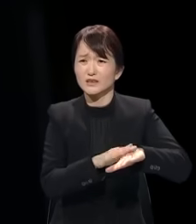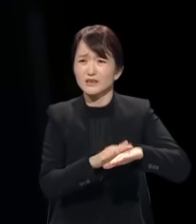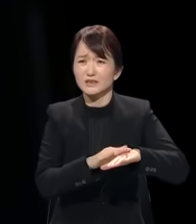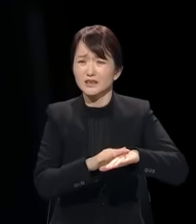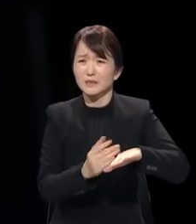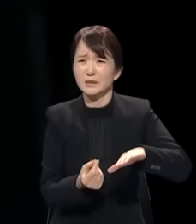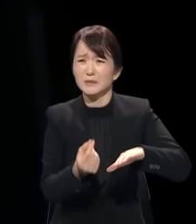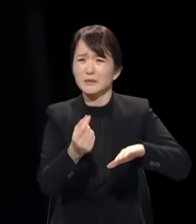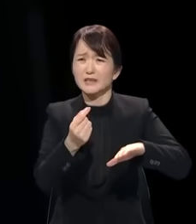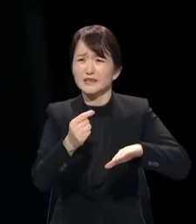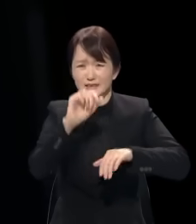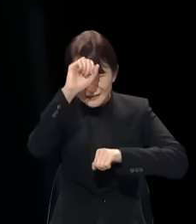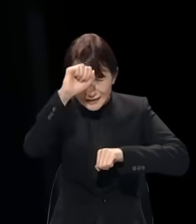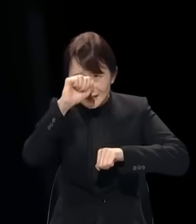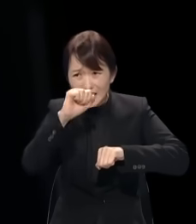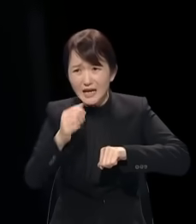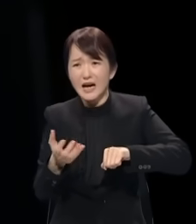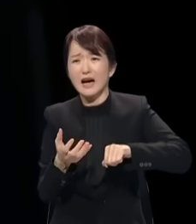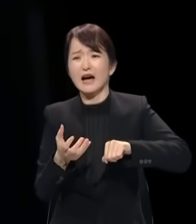다리 사람